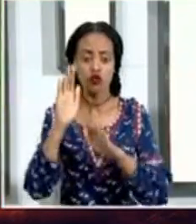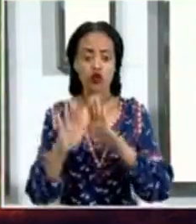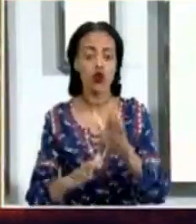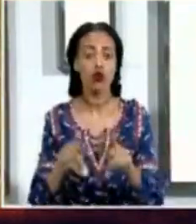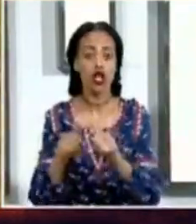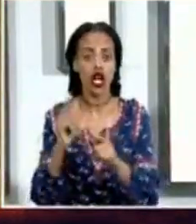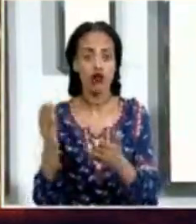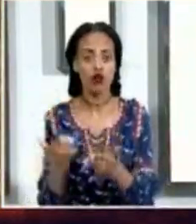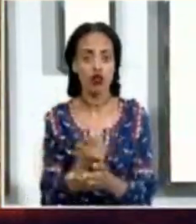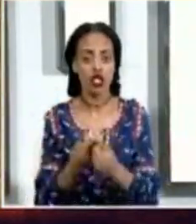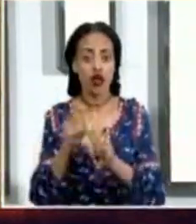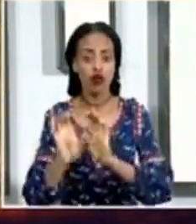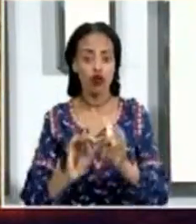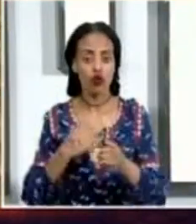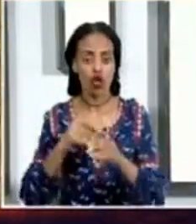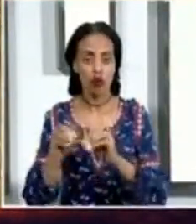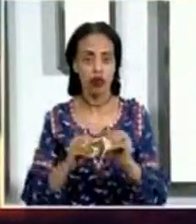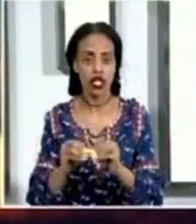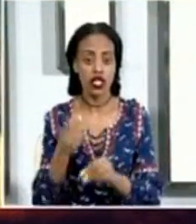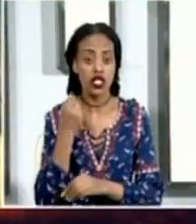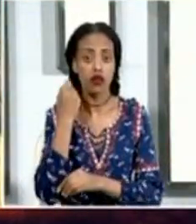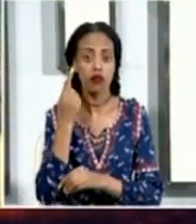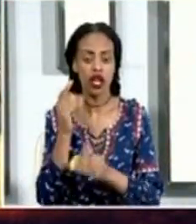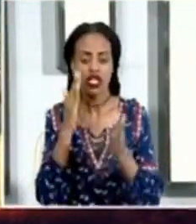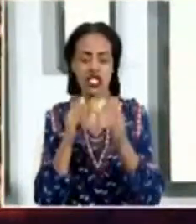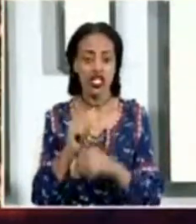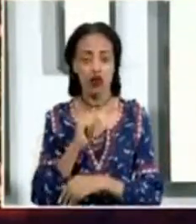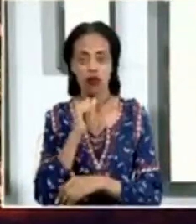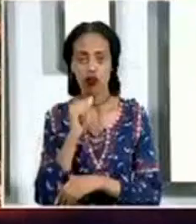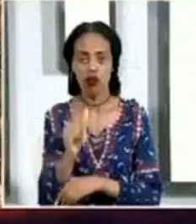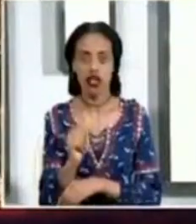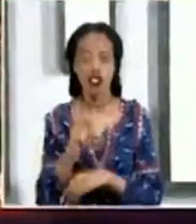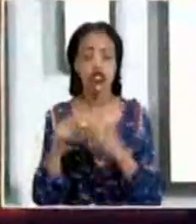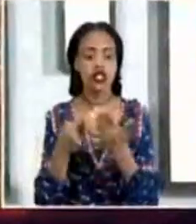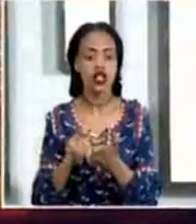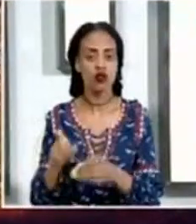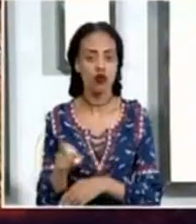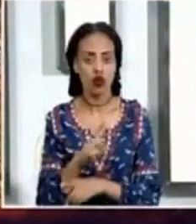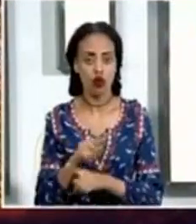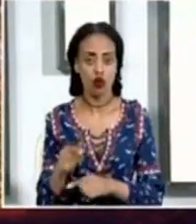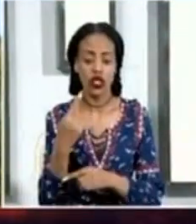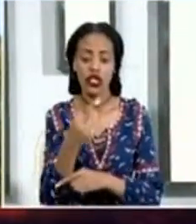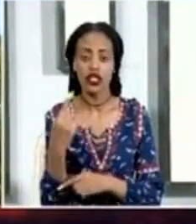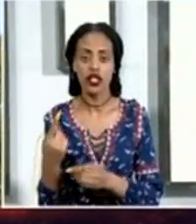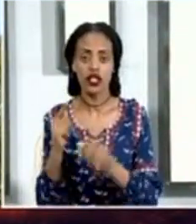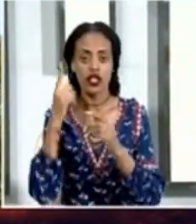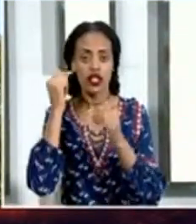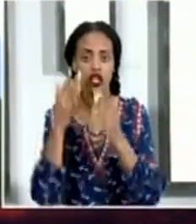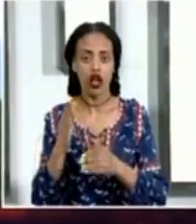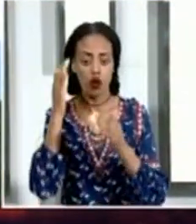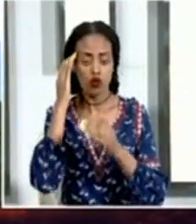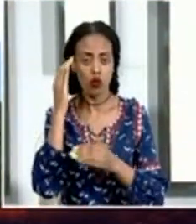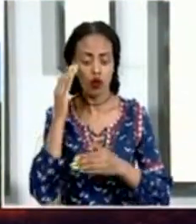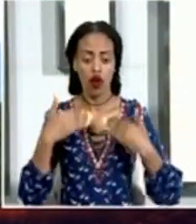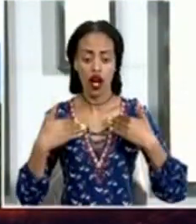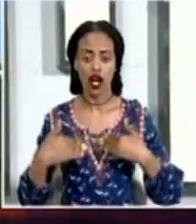ከም ዝወስድ ካብ ዝገብሮ ዘሎ ምንቅስቓስ ንምርዳእ ዘጸግም ኣይኸውንን። ስለ ዝኾነ እውን ሕድሕድ ትግራዋይ ስነ ኣእምራዊ